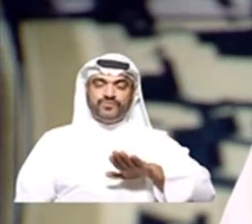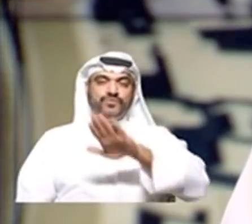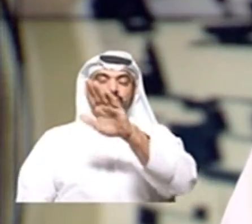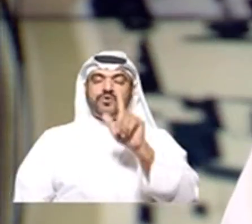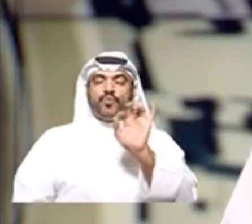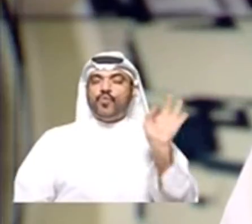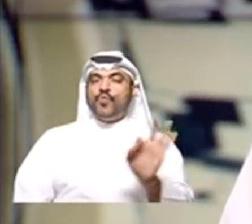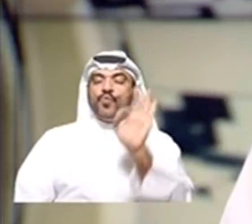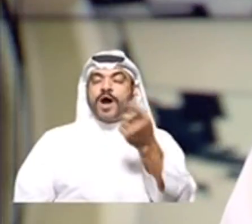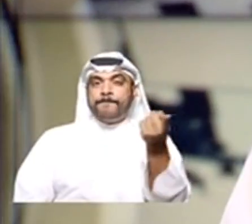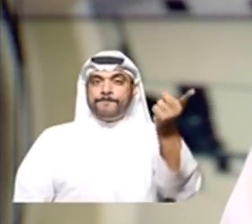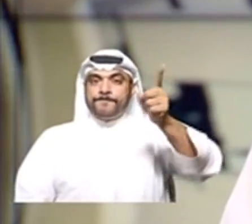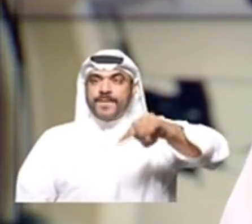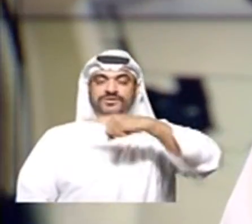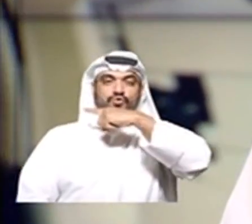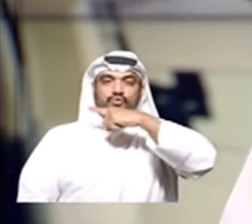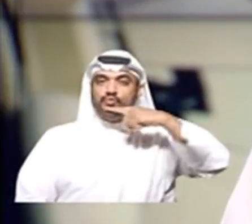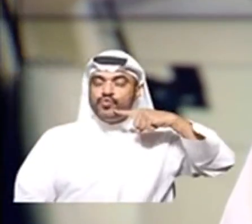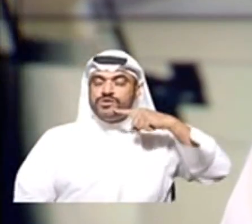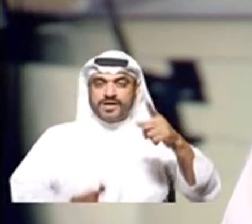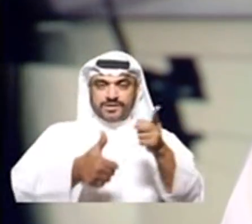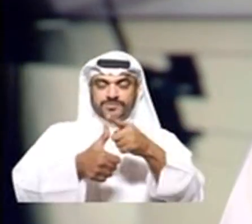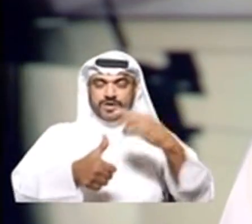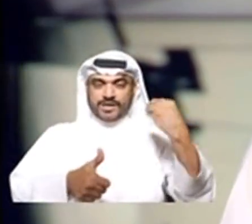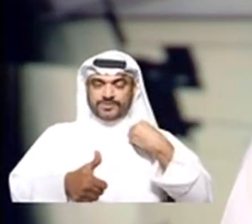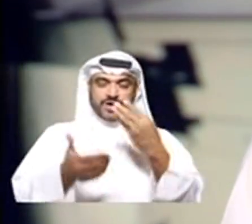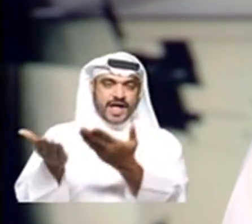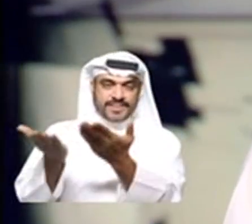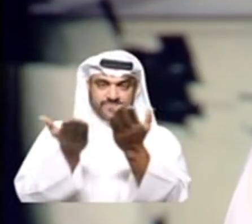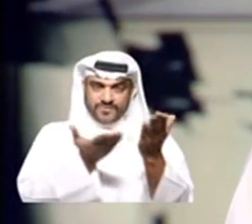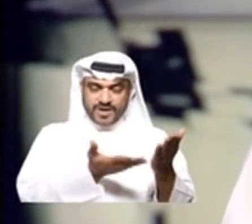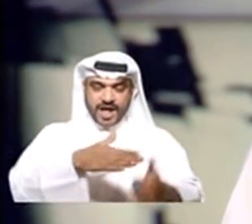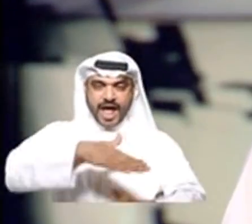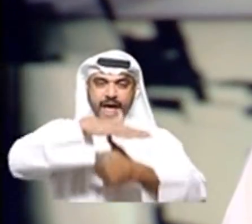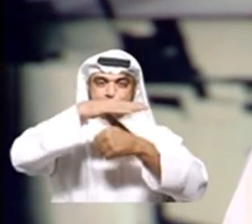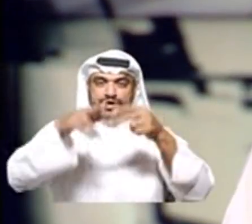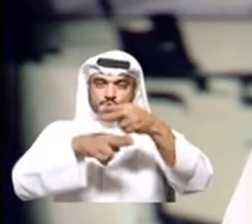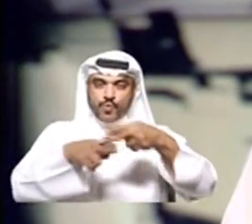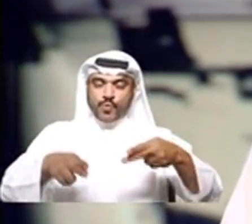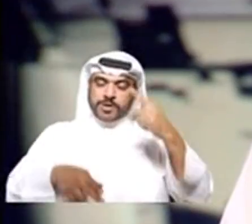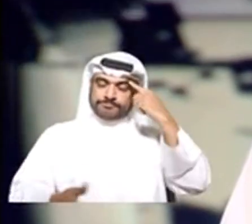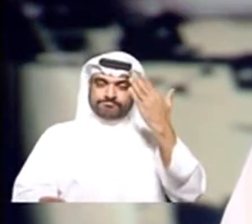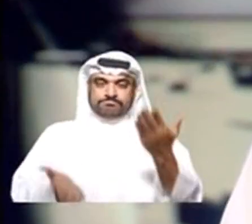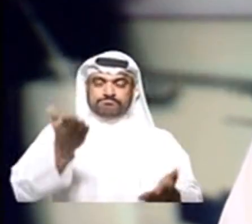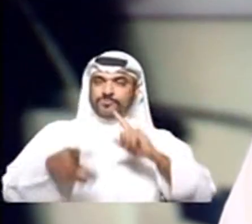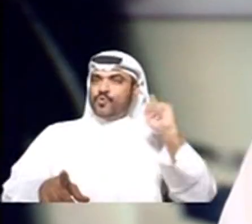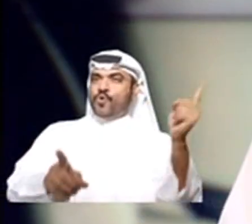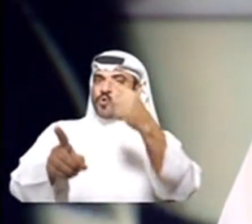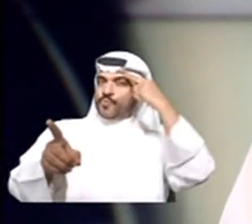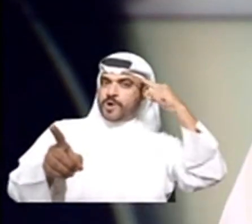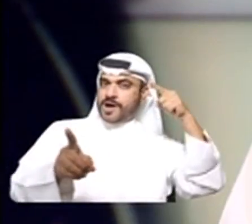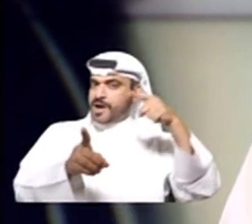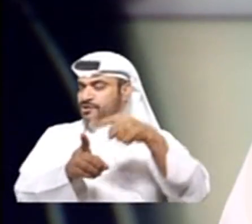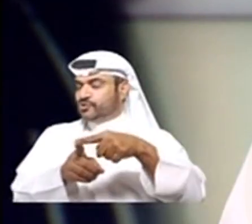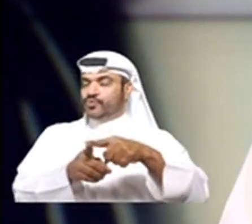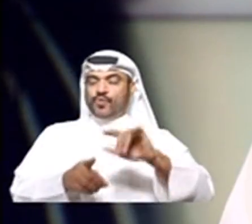القدم بروسيا غدا، بحيث كانت الأولى دعوة شرفية لسمو الأمير تقديرا لمكانته الدولية وتقدير